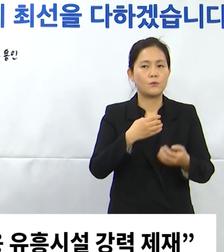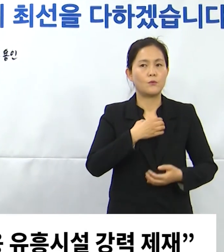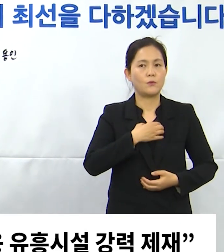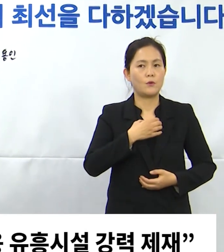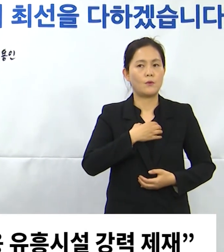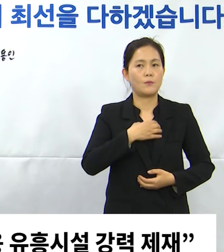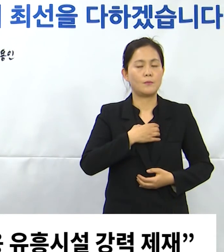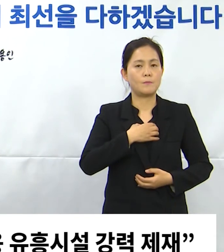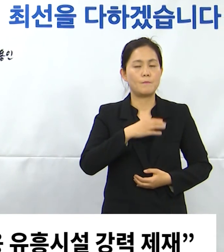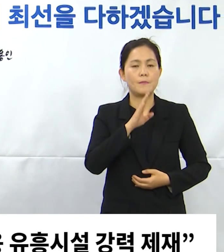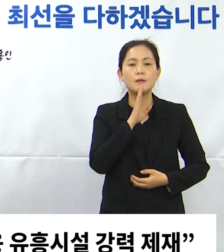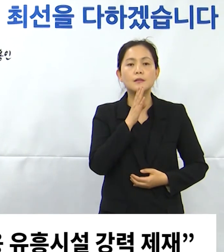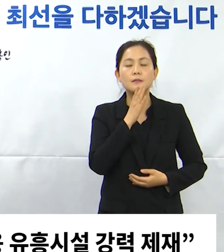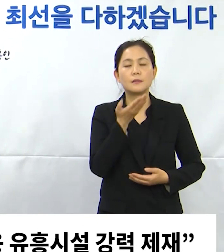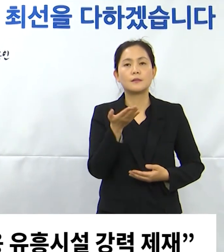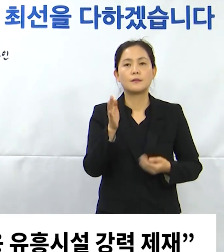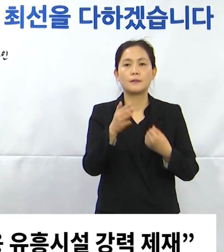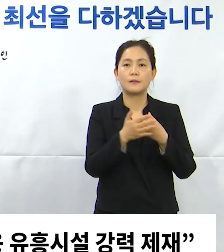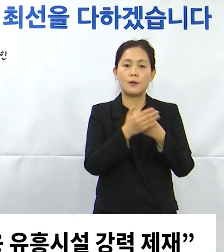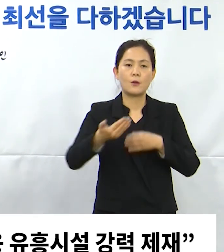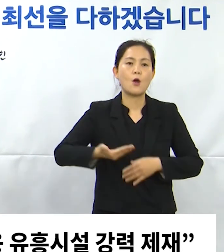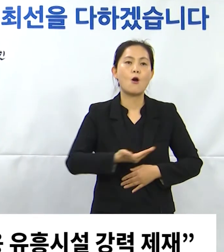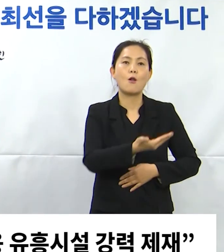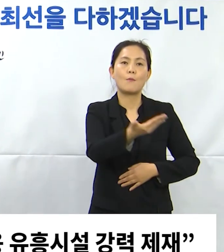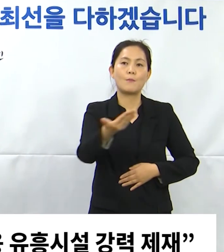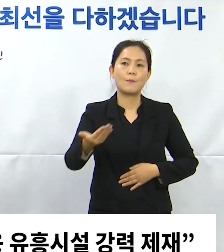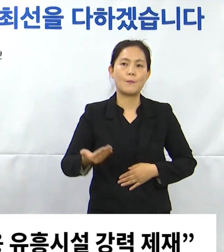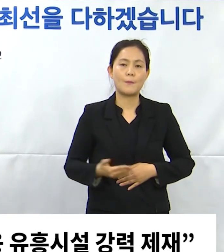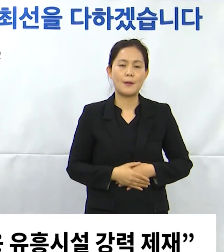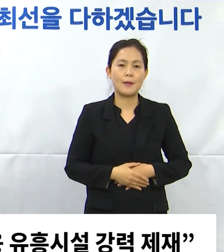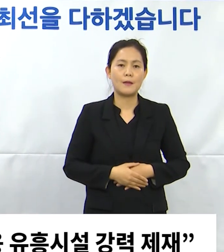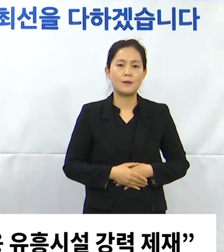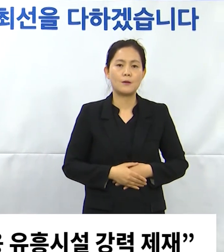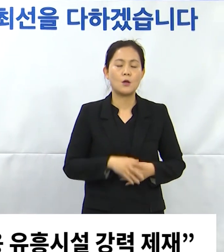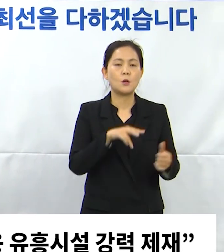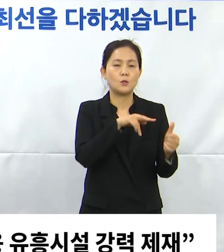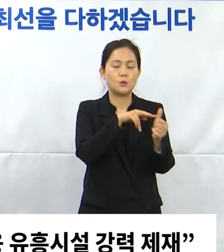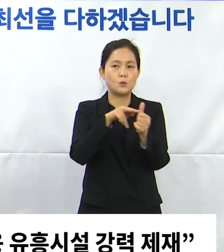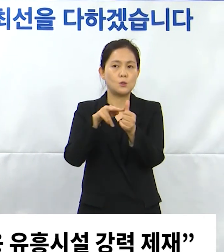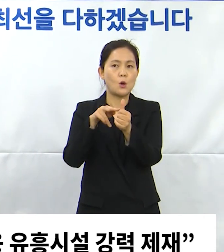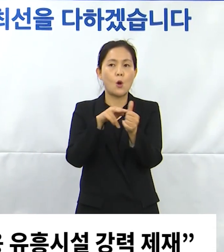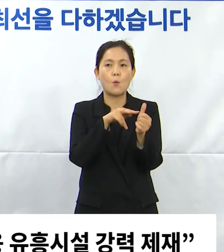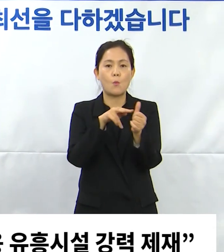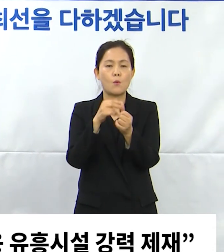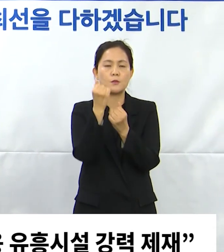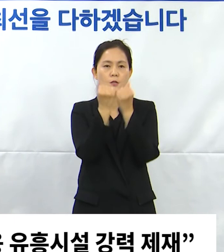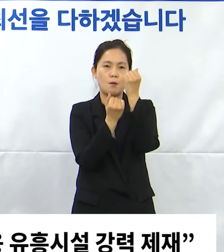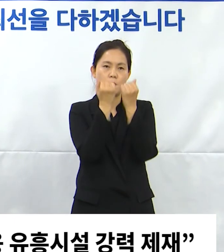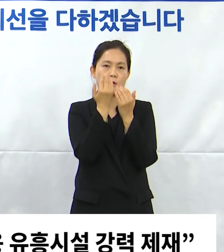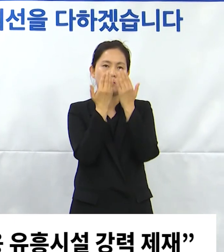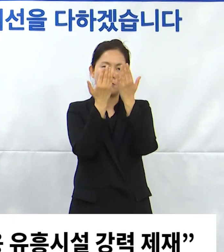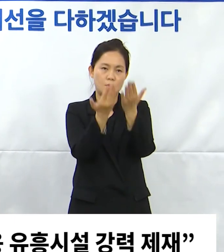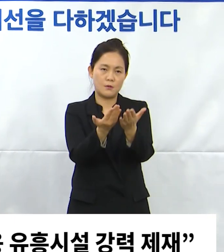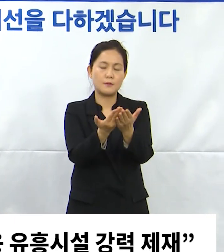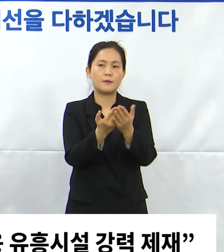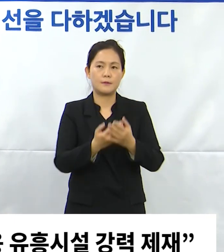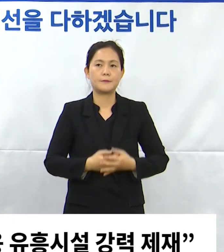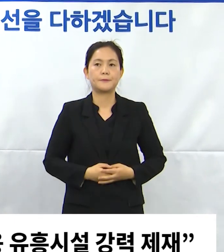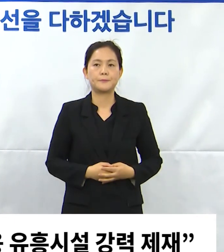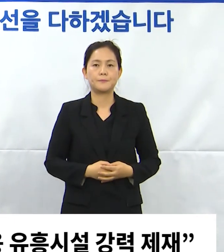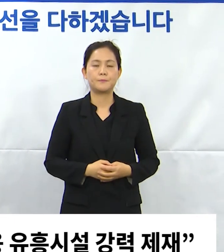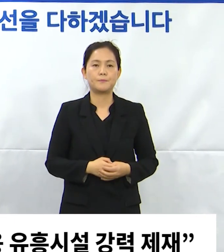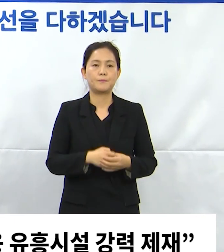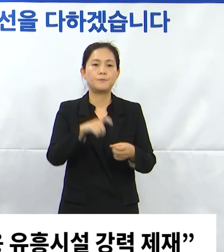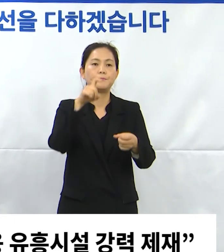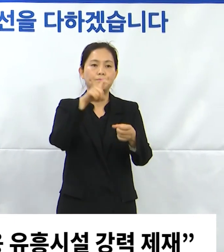코로나 1구 퇴치 은 시민의 협조가 중요한 만큼 생활 속 거리두기 와 개인 방역 5대 핵심 수칙을 반드시 지켜 달라 며 시